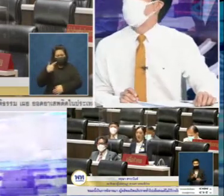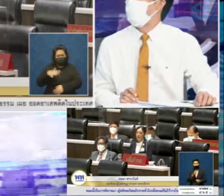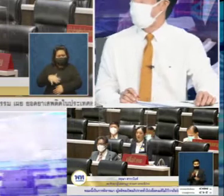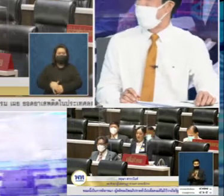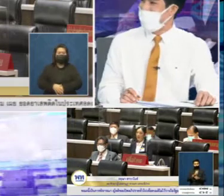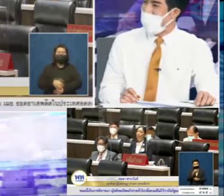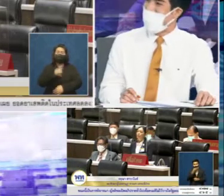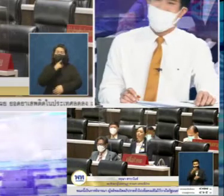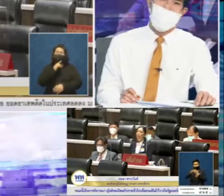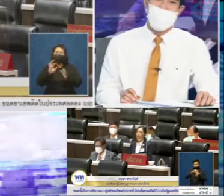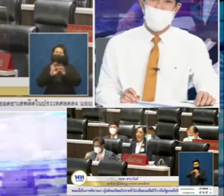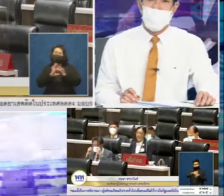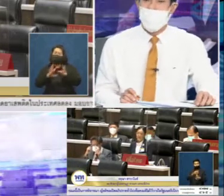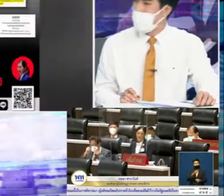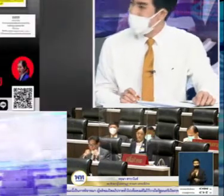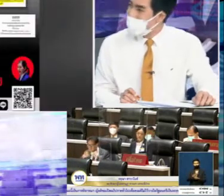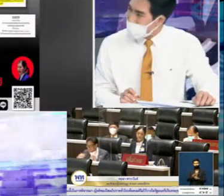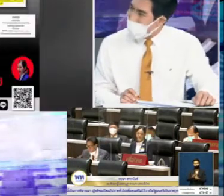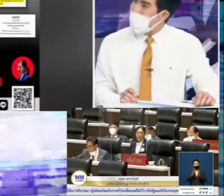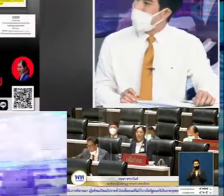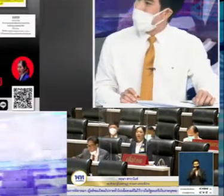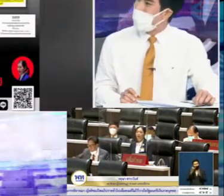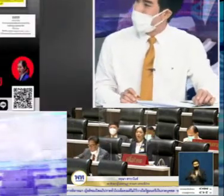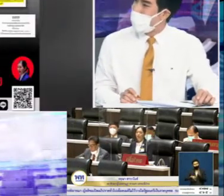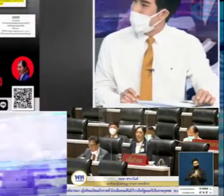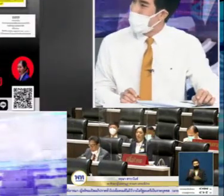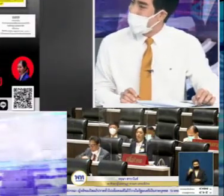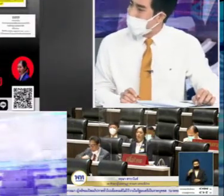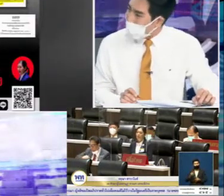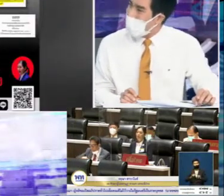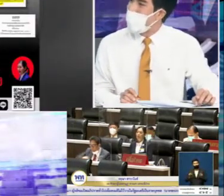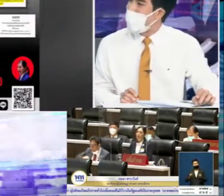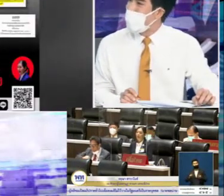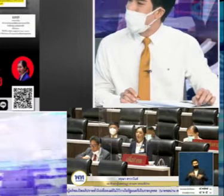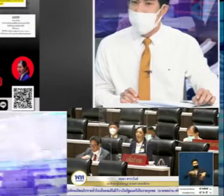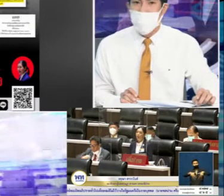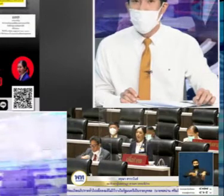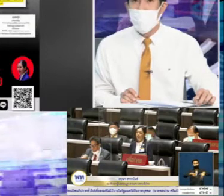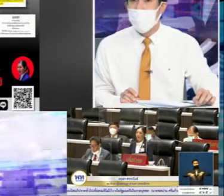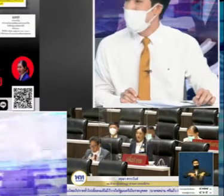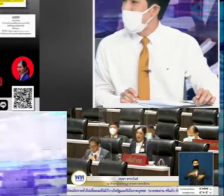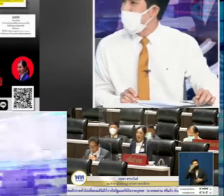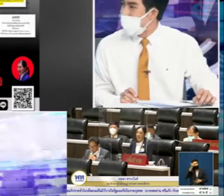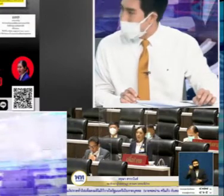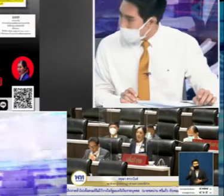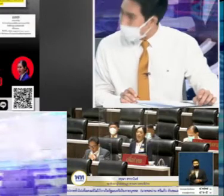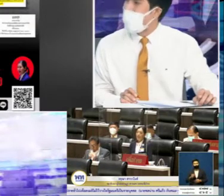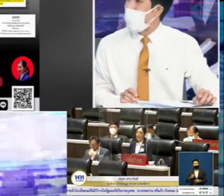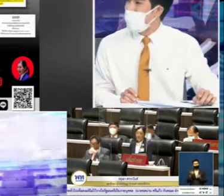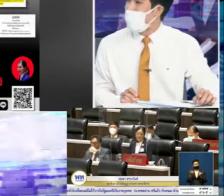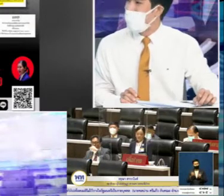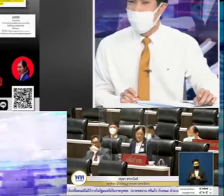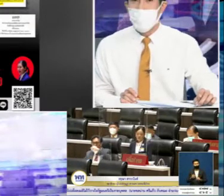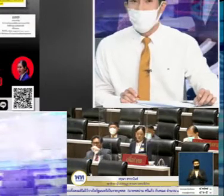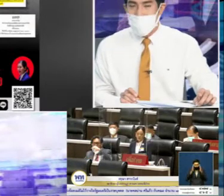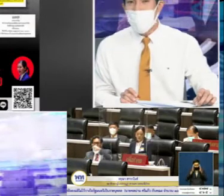ดักทางใช่ ดักทางไว้ก่อนอย่าไปบอกนะว่าคนมาเปิดเหมืองทองเนี่ย ค ุณทักษิณชินวัตรตอนนั้นเป็นนายกรัฐมนตรีเ